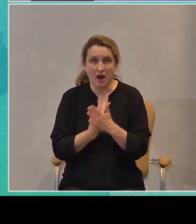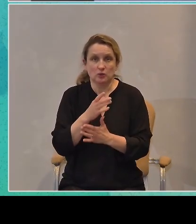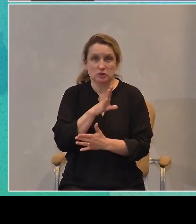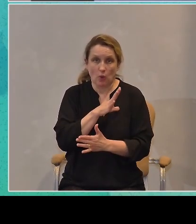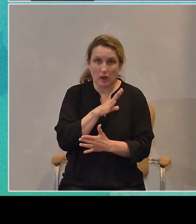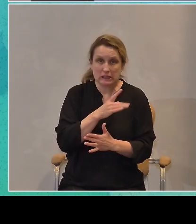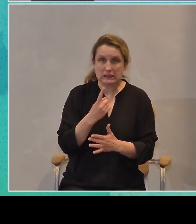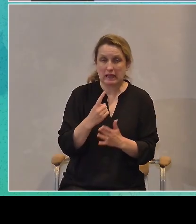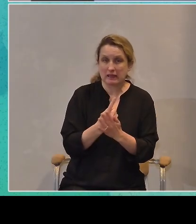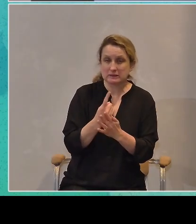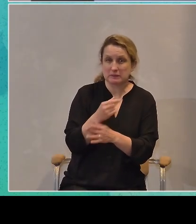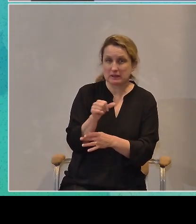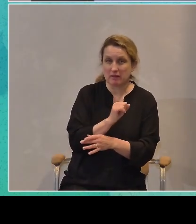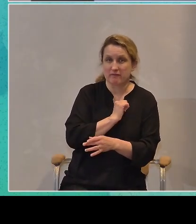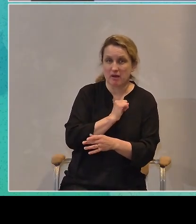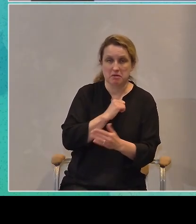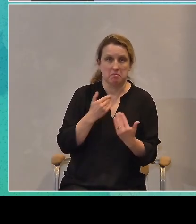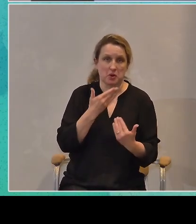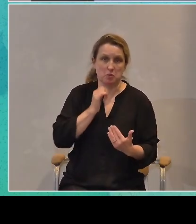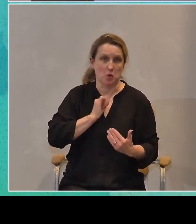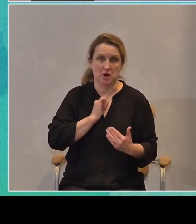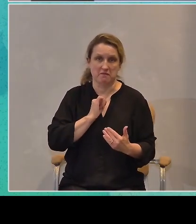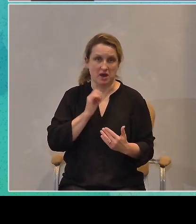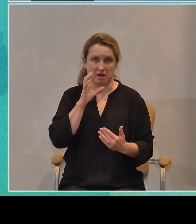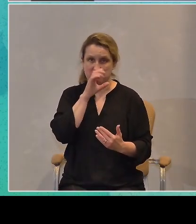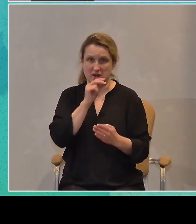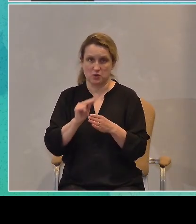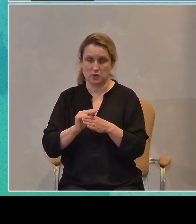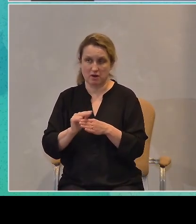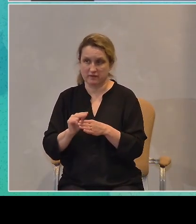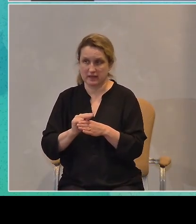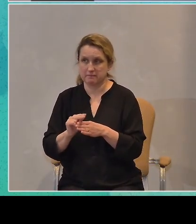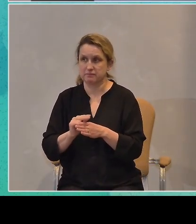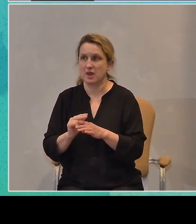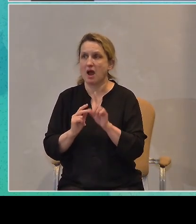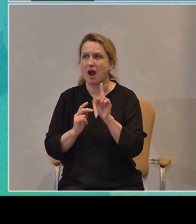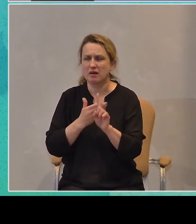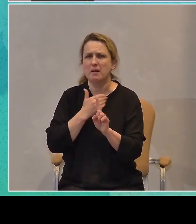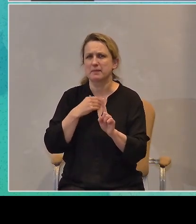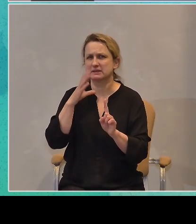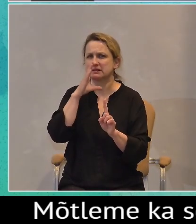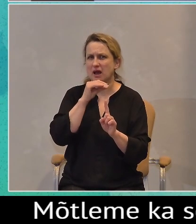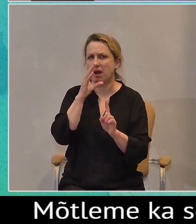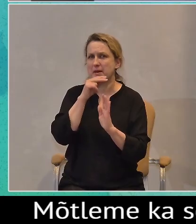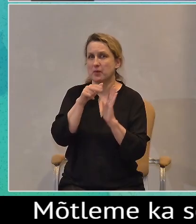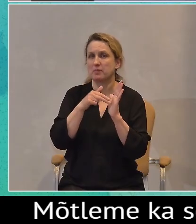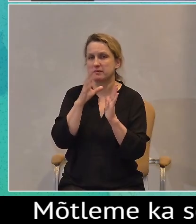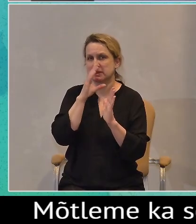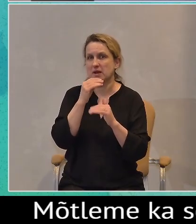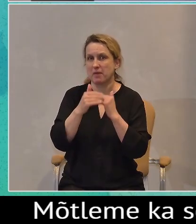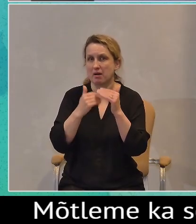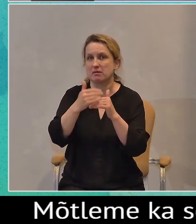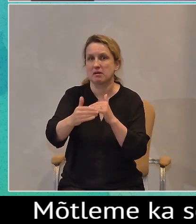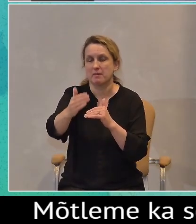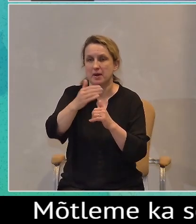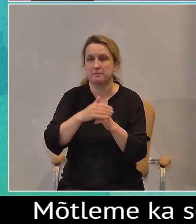algusnädalatel ja kindlasti on meie väljakutse ka haavade infitseerumine, aga me saame nende väljakutsetega hakkama. Ja millised